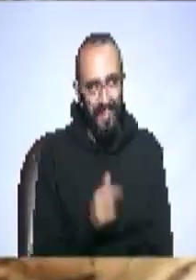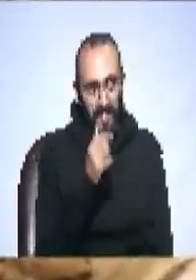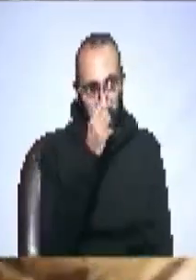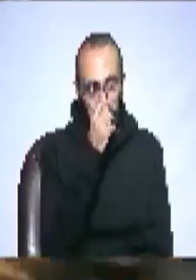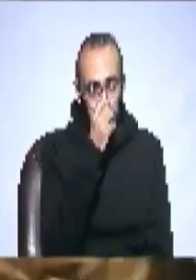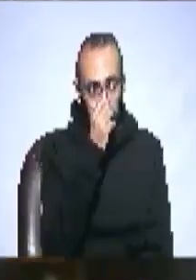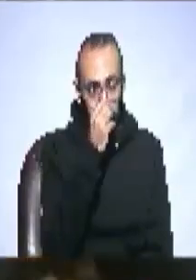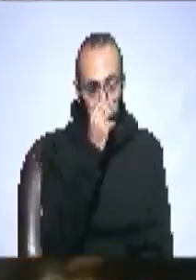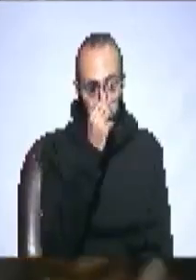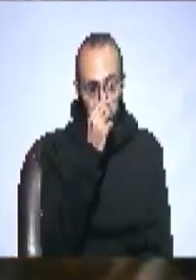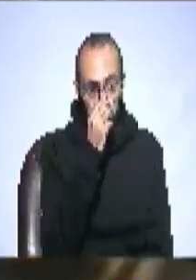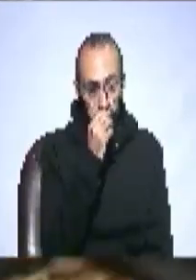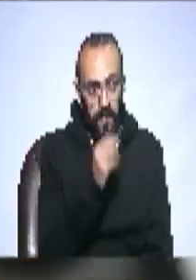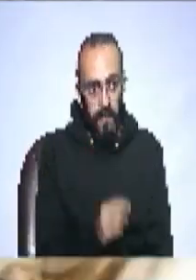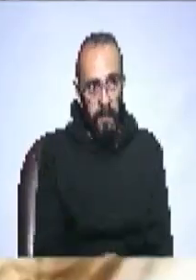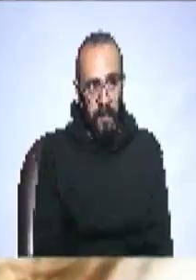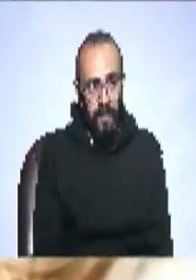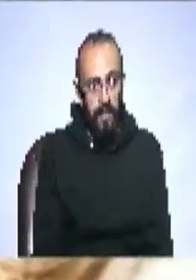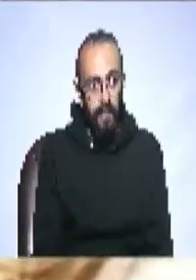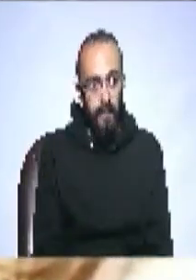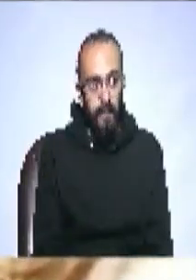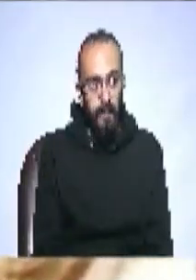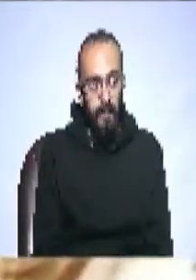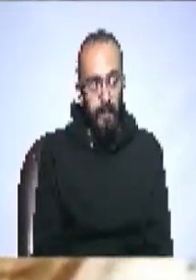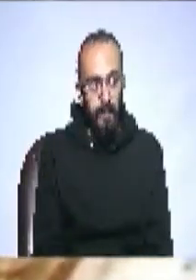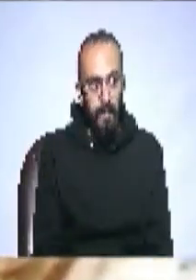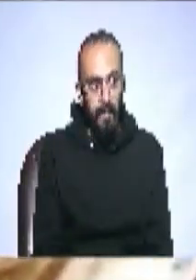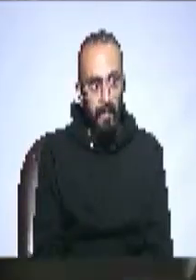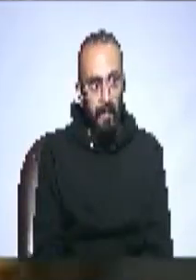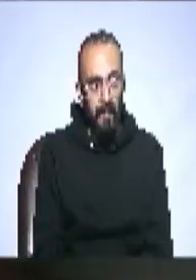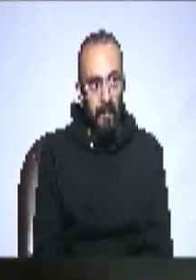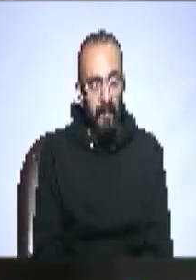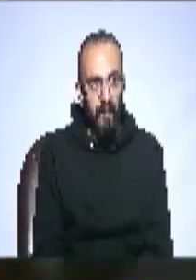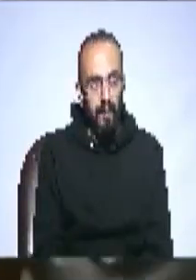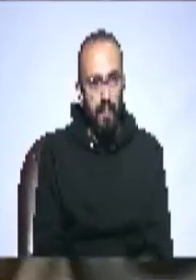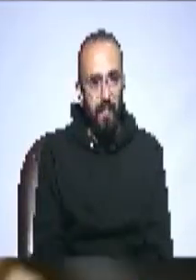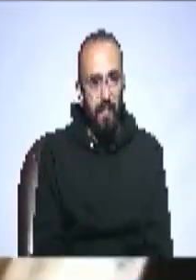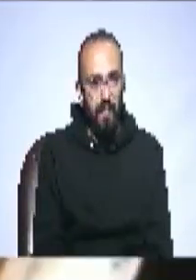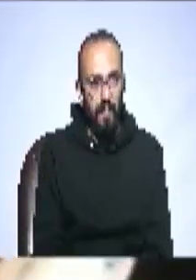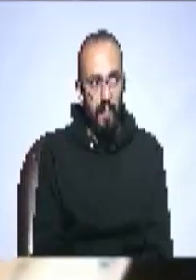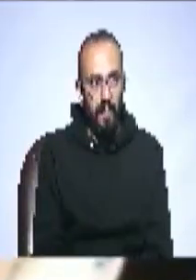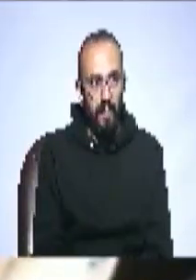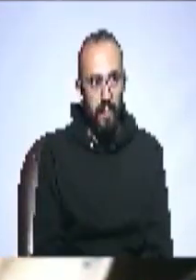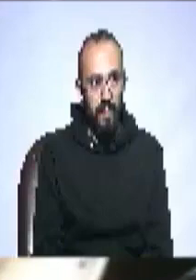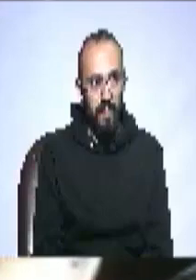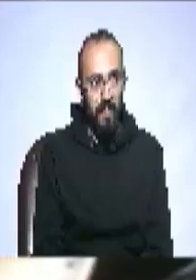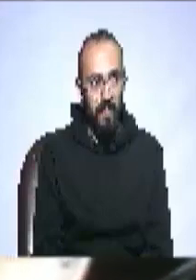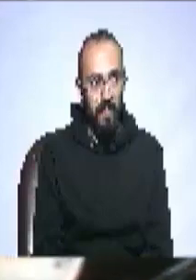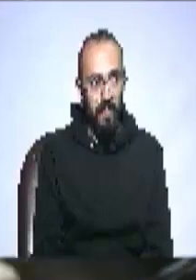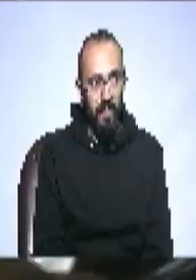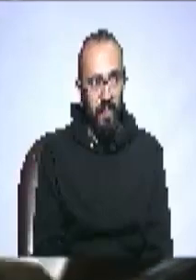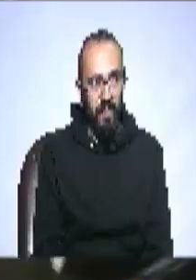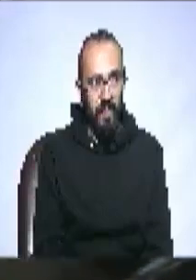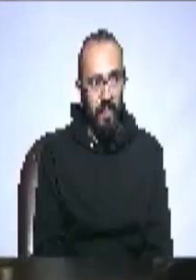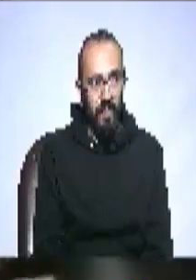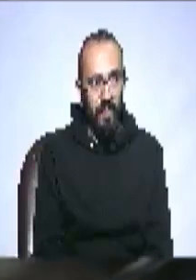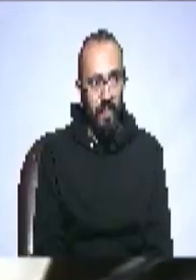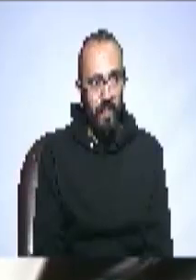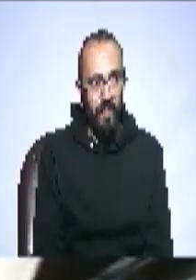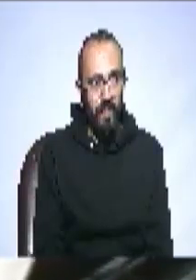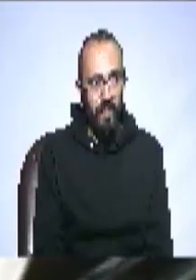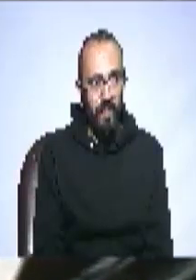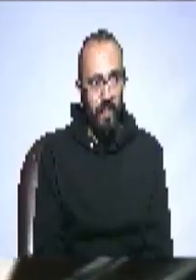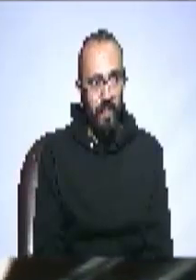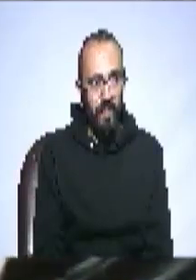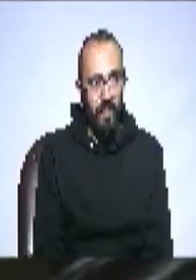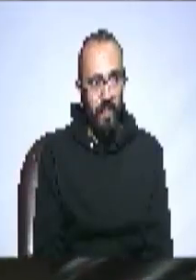بقى؟ قلنا الفراخ كده، والفراخ اللي احنا عملنا منها السلطه هي اللي عملنا منها الشعريه. اي صدور عندك او اي بواقي فراخ عندك